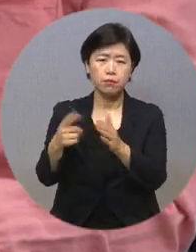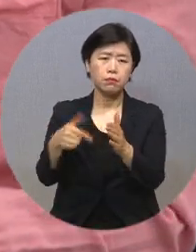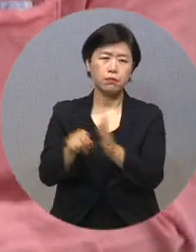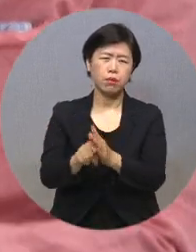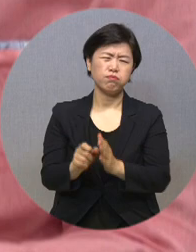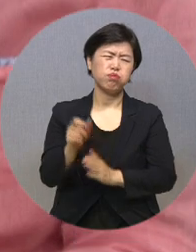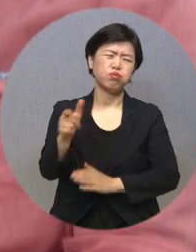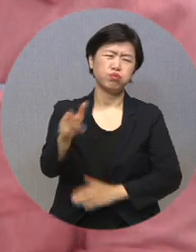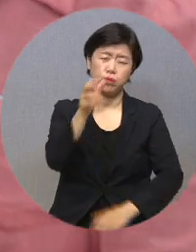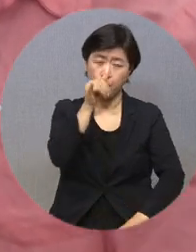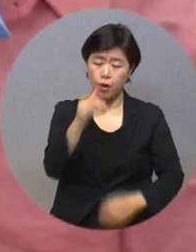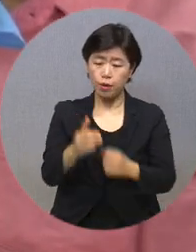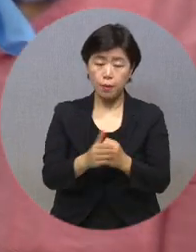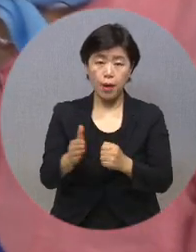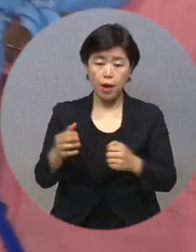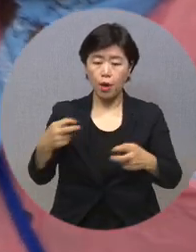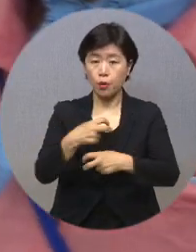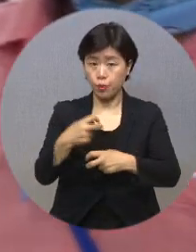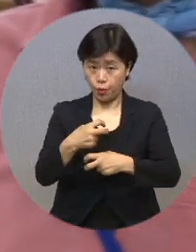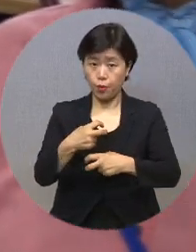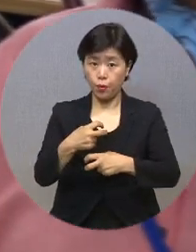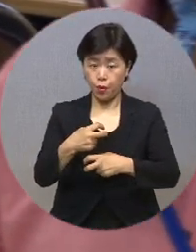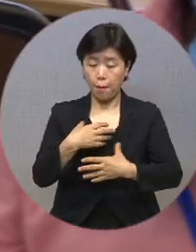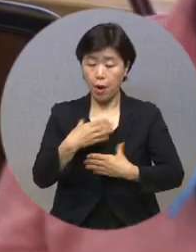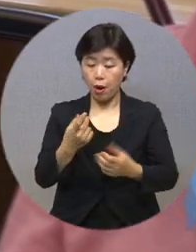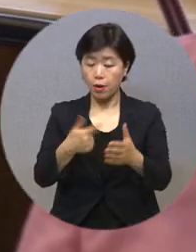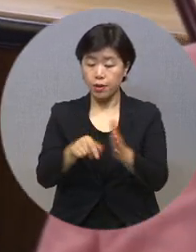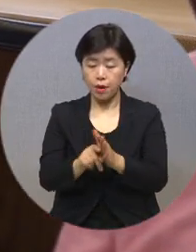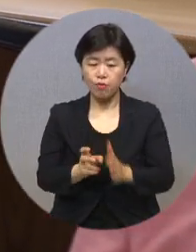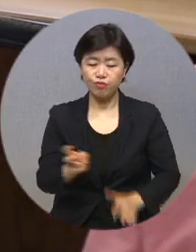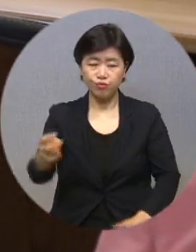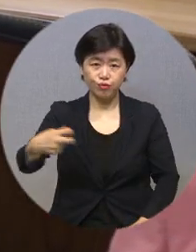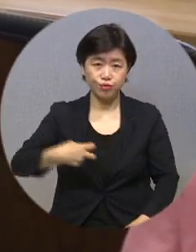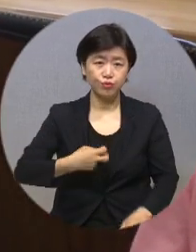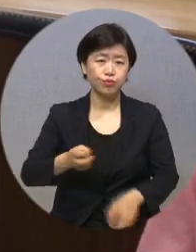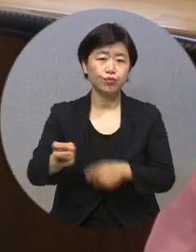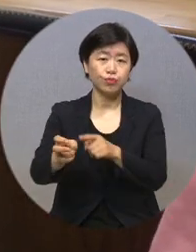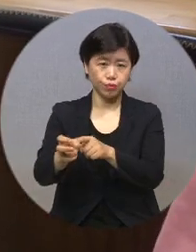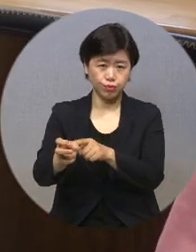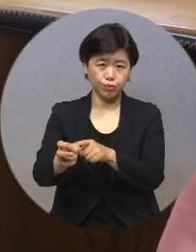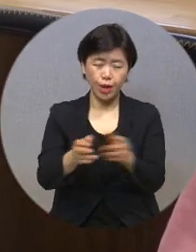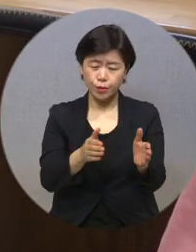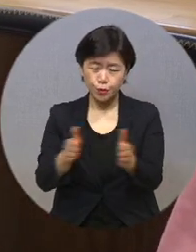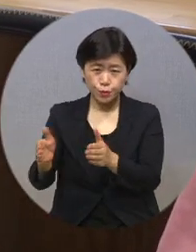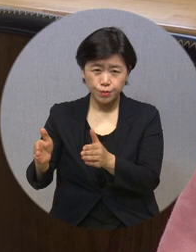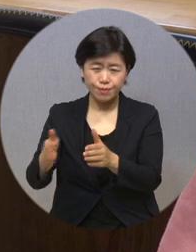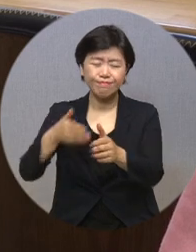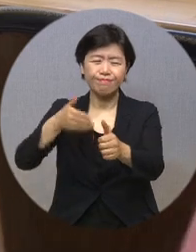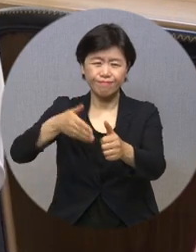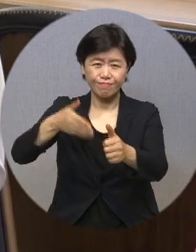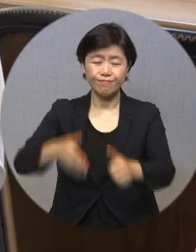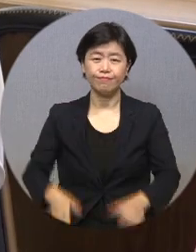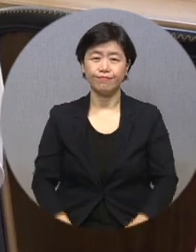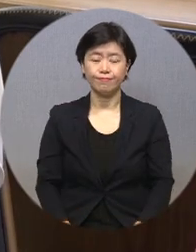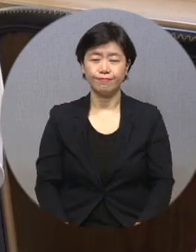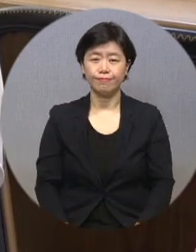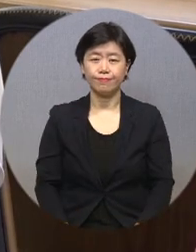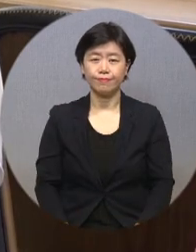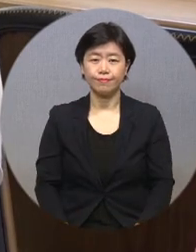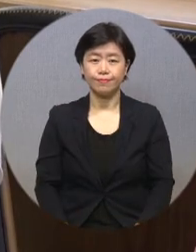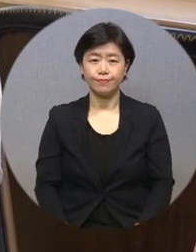그 스쿨버스 같이 토행하는 그런 버스 같은 거를 자주 이용 좀 할 수 있게끔